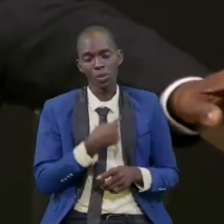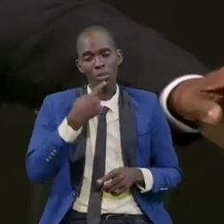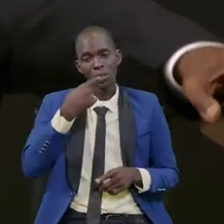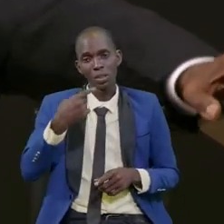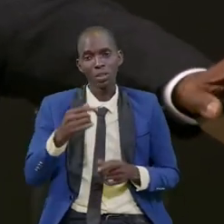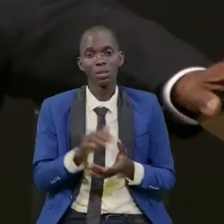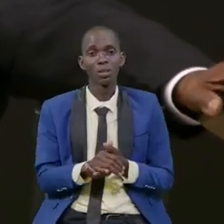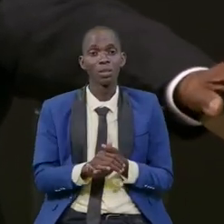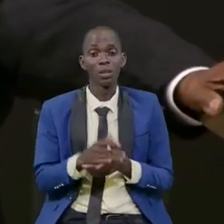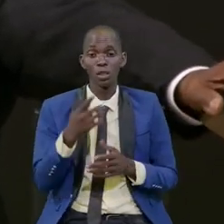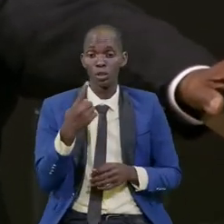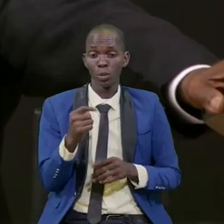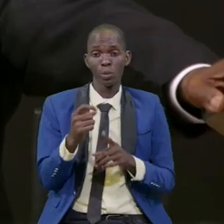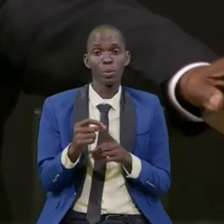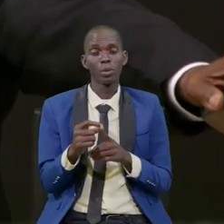paroles proférées.